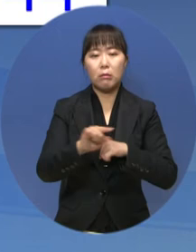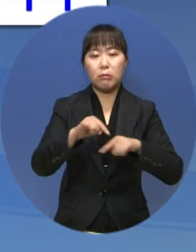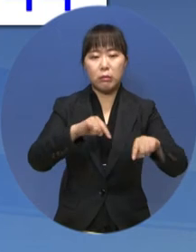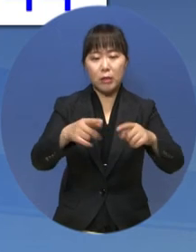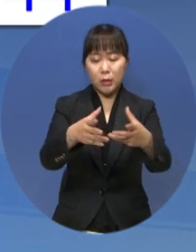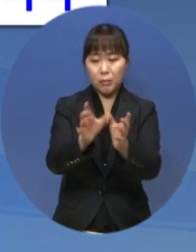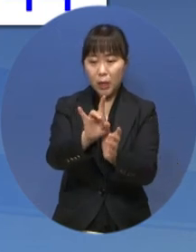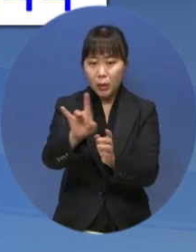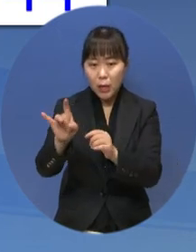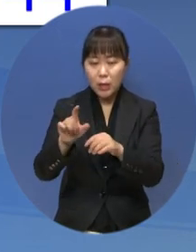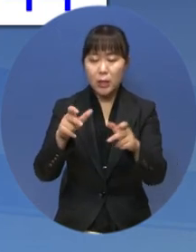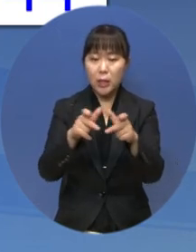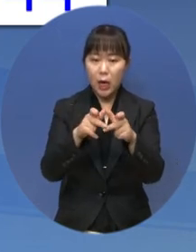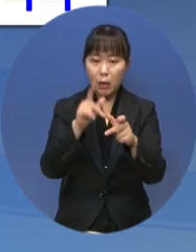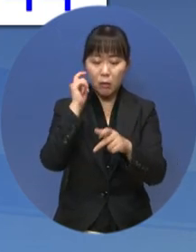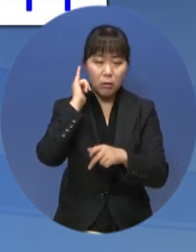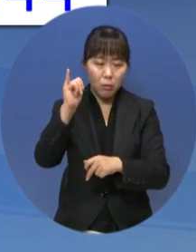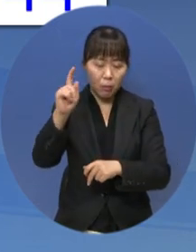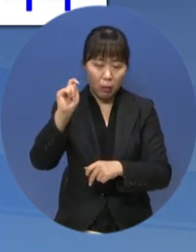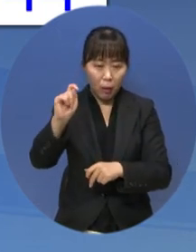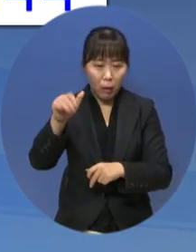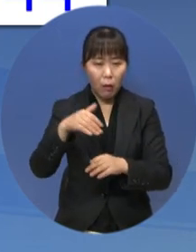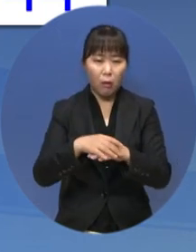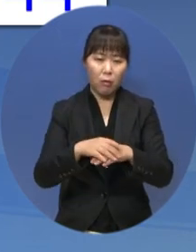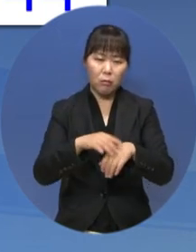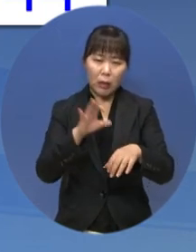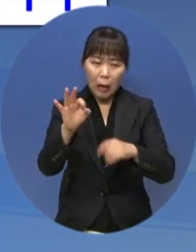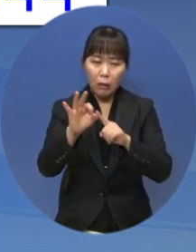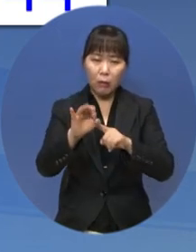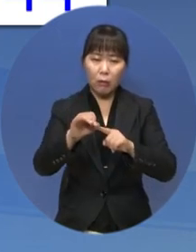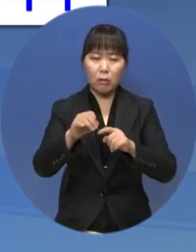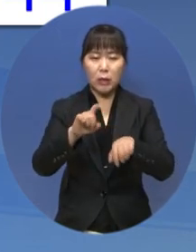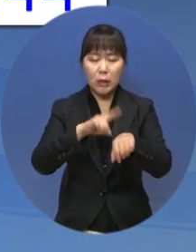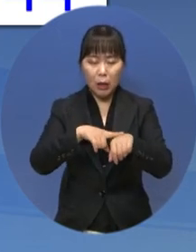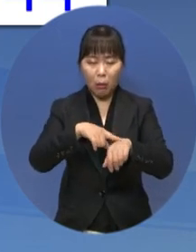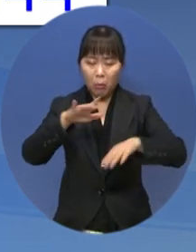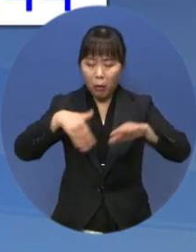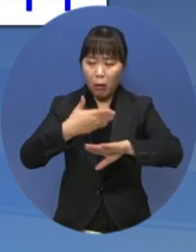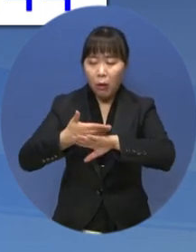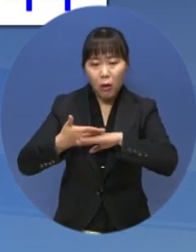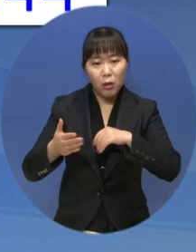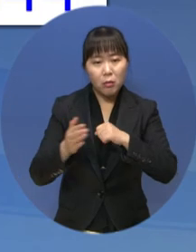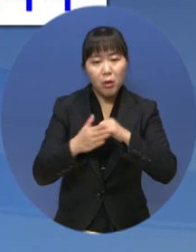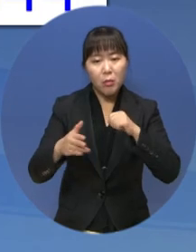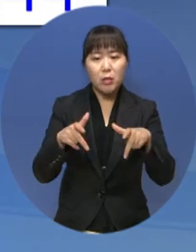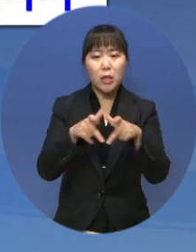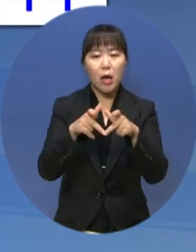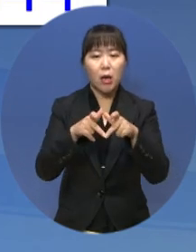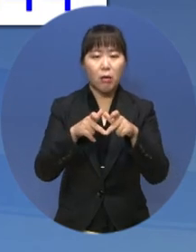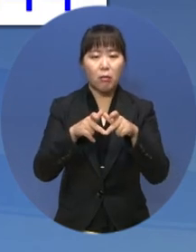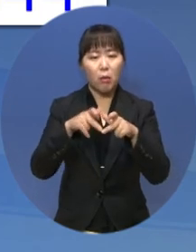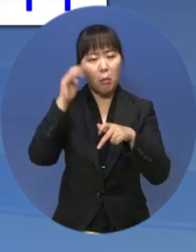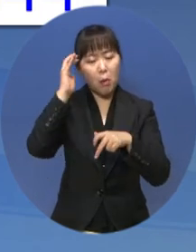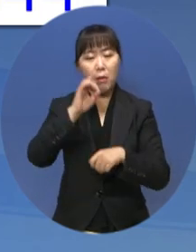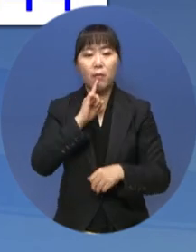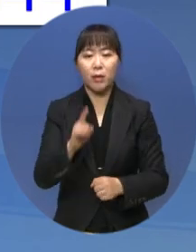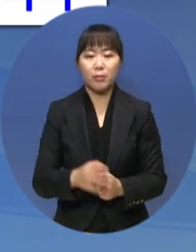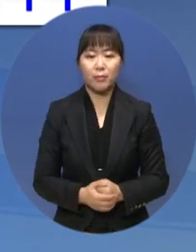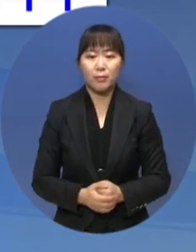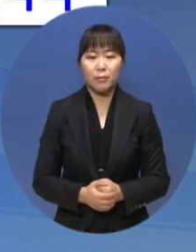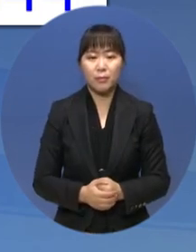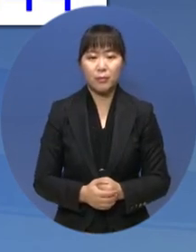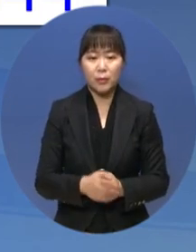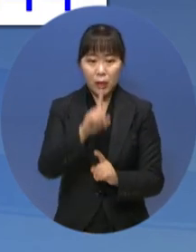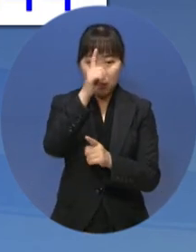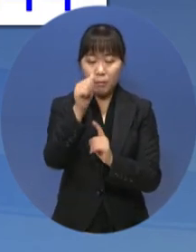콜택시 배차 시간과 가격 등의 차이가 커 당사자들이 어려움을 겪고 있다고 지적했습니다. 이